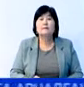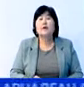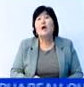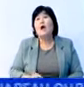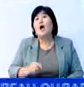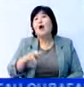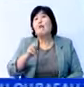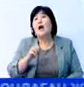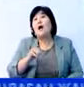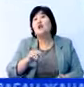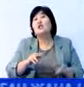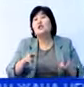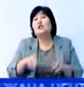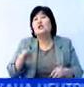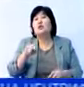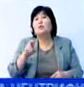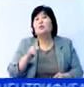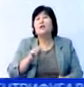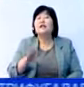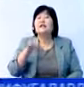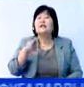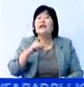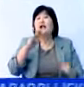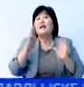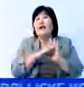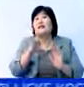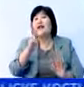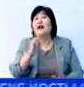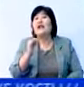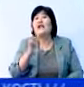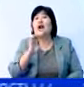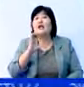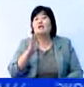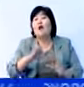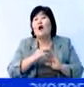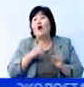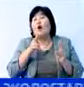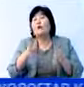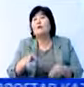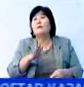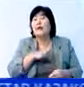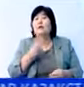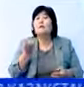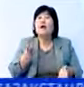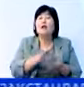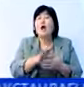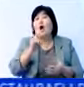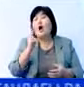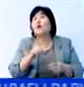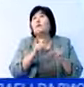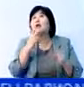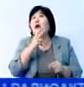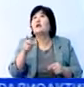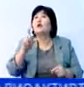Мәжіліс депутаттары әуелі Сырдария ауданына қарасты Нағи Ілиясов ауылына барып, елді мекеннің тыныс-тіршілігімен танысты. Әлеуметтік нысандарды